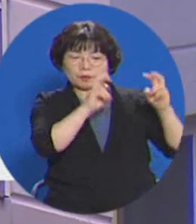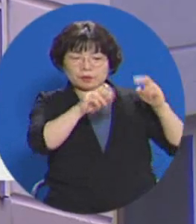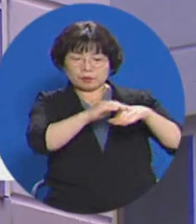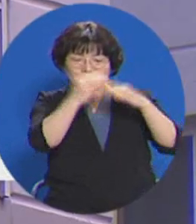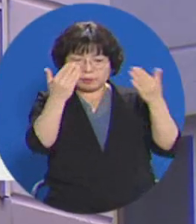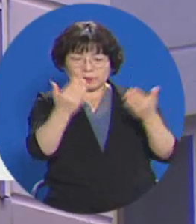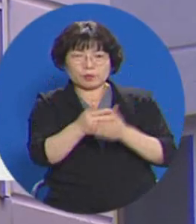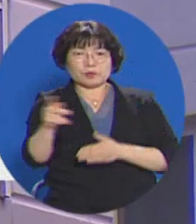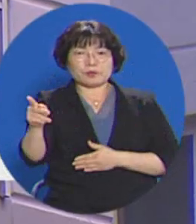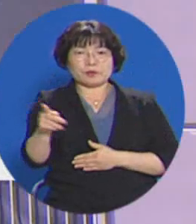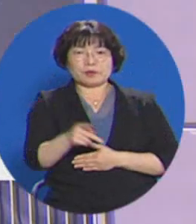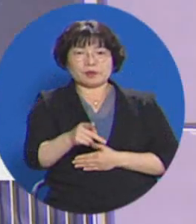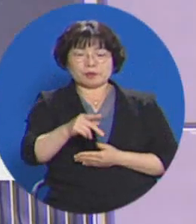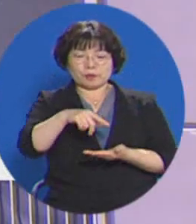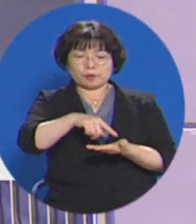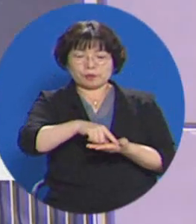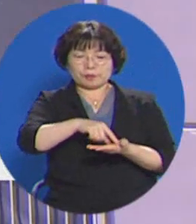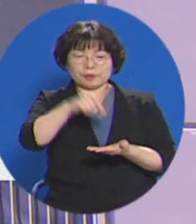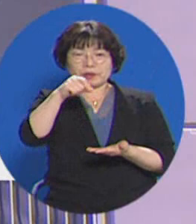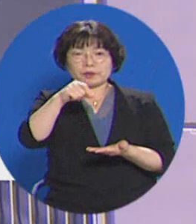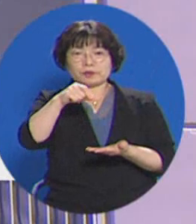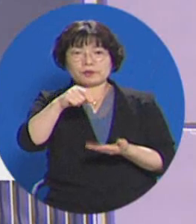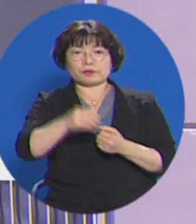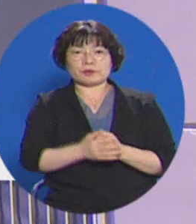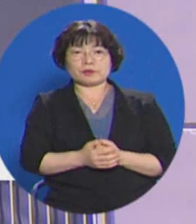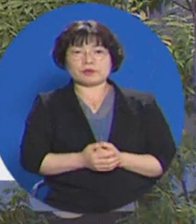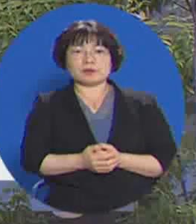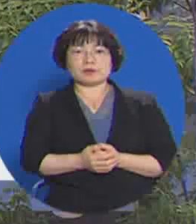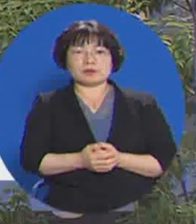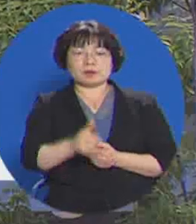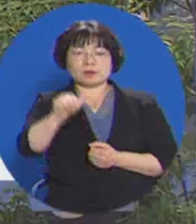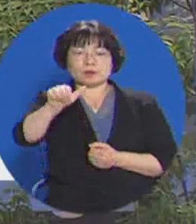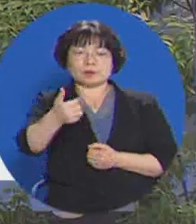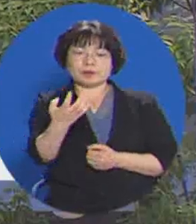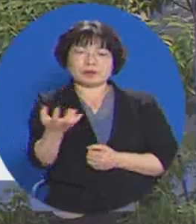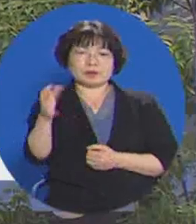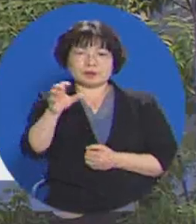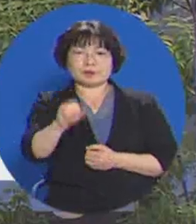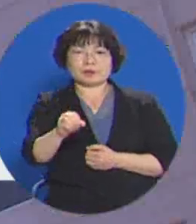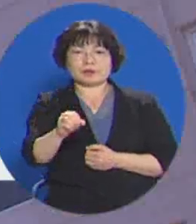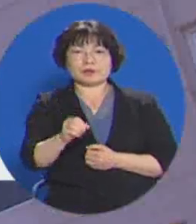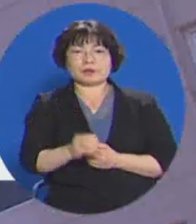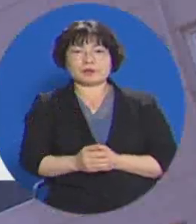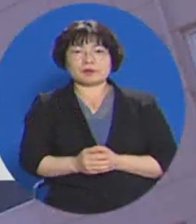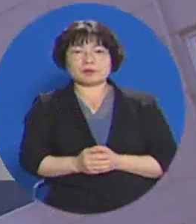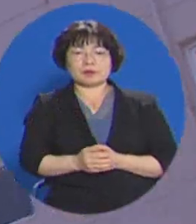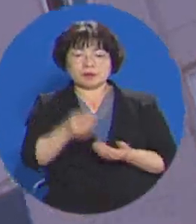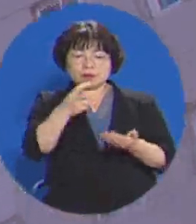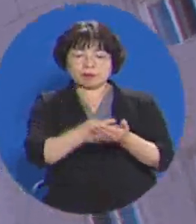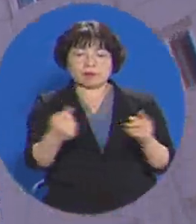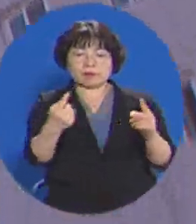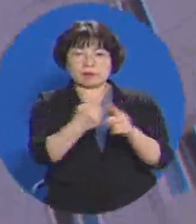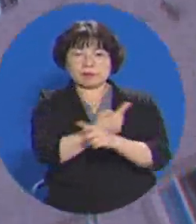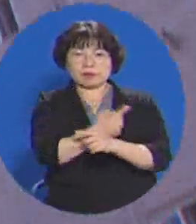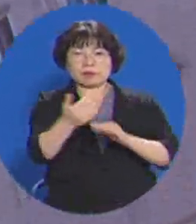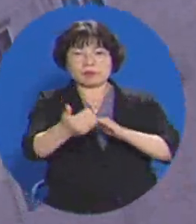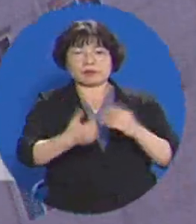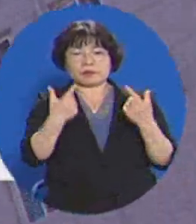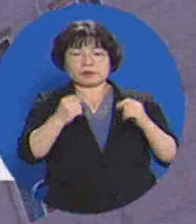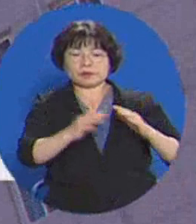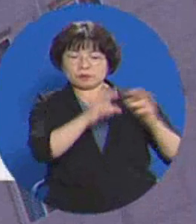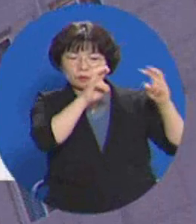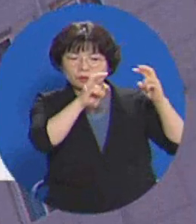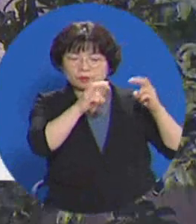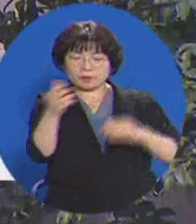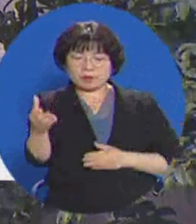받았을 것으로 추정되는 주택기금 대출 규모는 어림잡아 540억 원. 법 개정으로 이전처럼